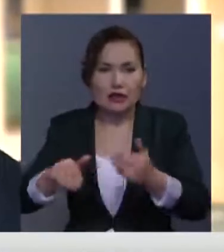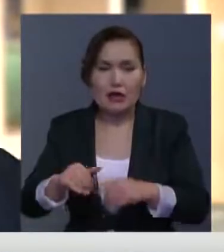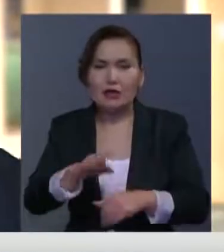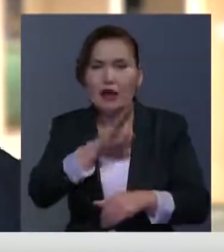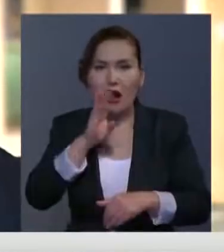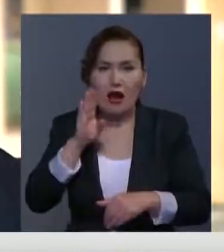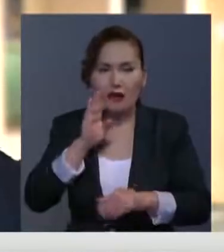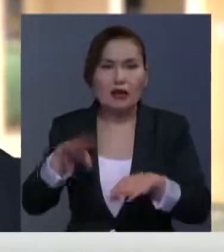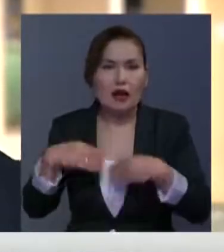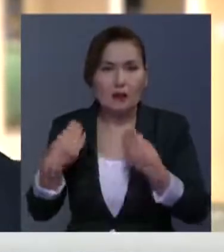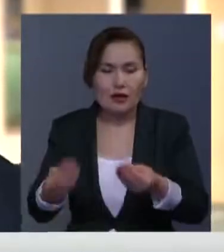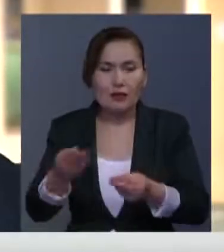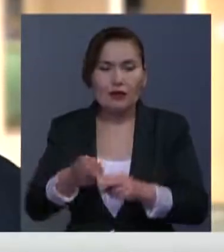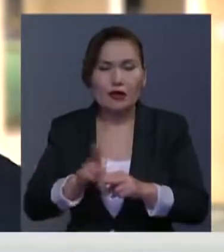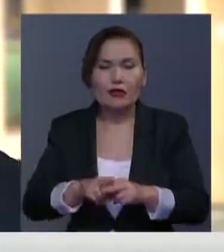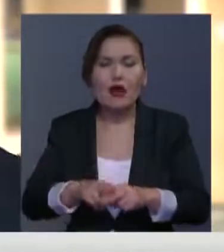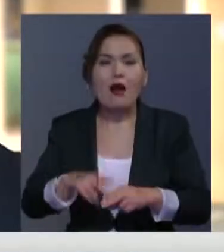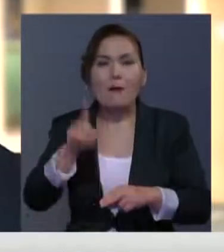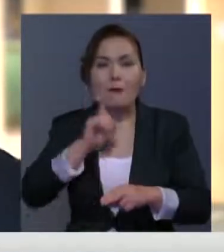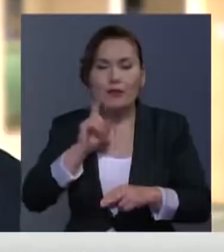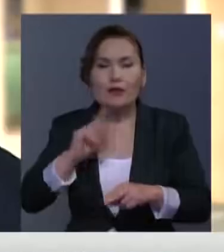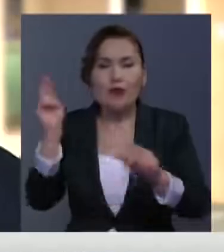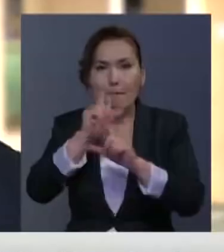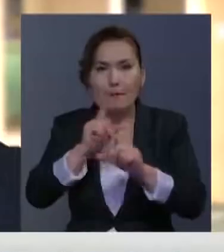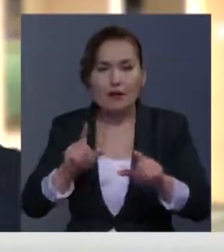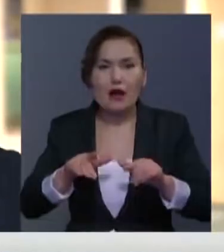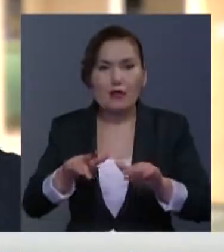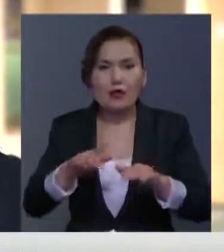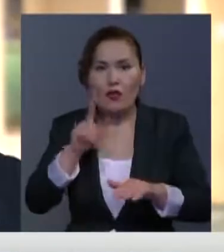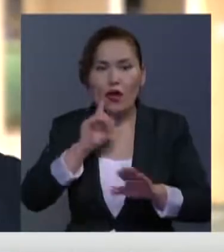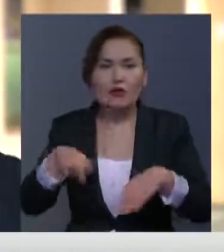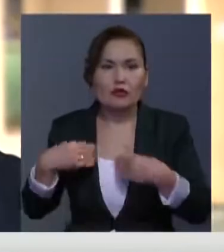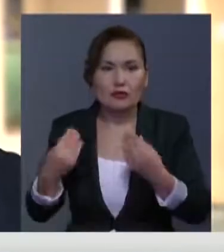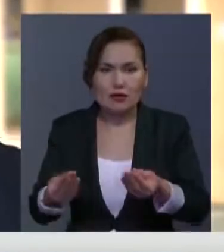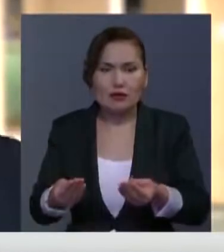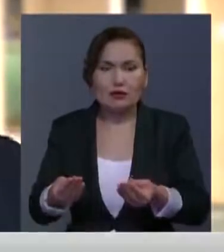таратамыз. Ал қазірше мектептің компьютерларын уақытша қолданысқа беріп жатырмыз.